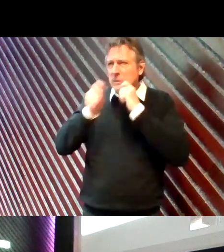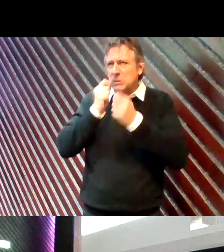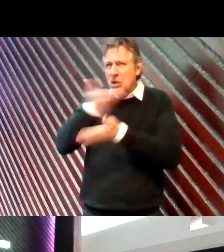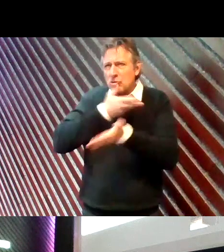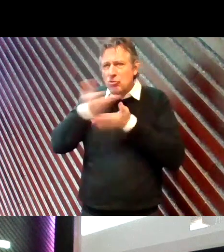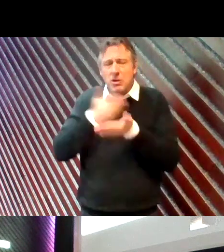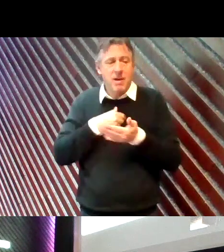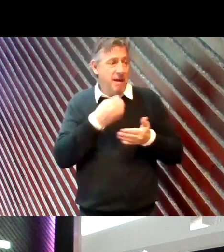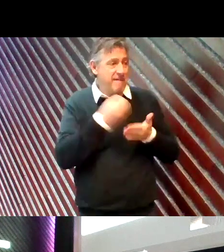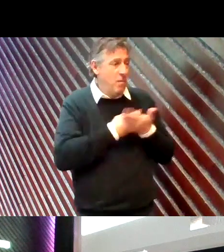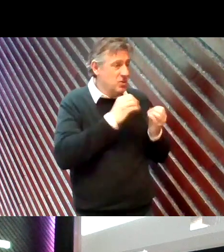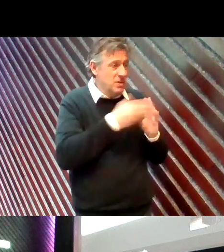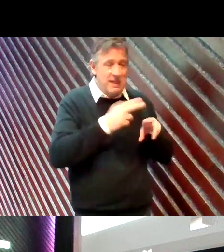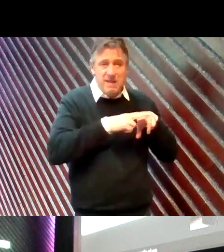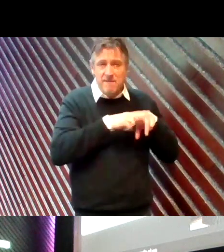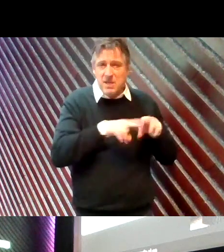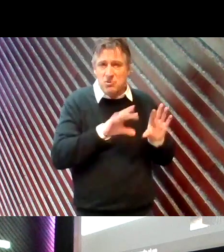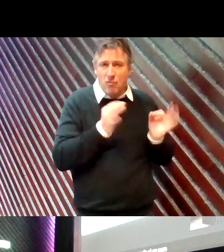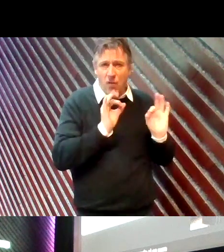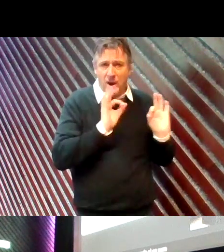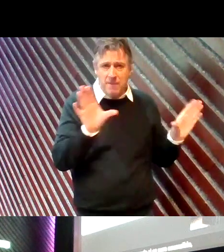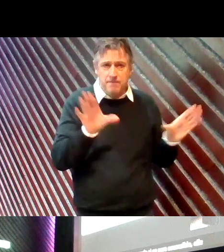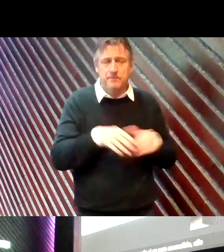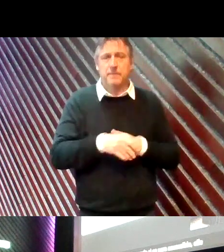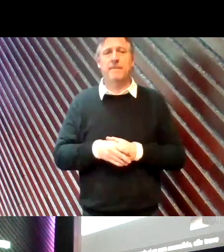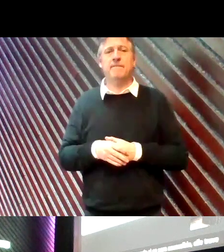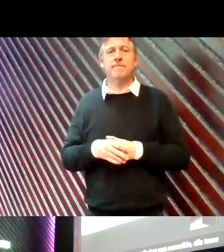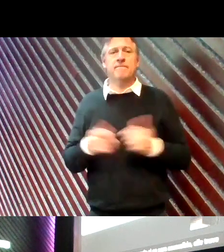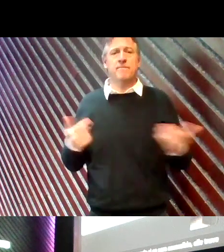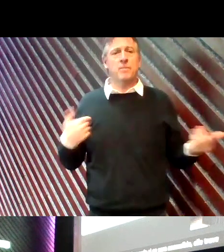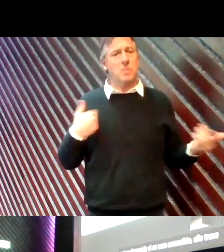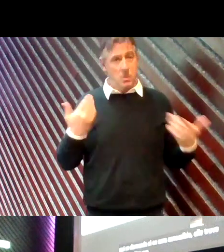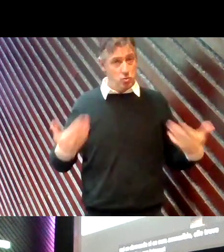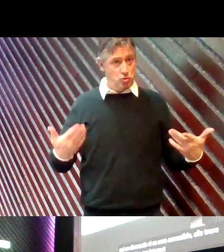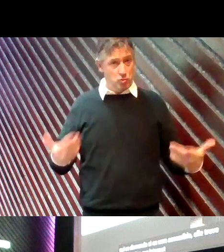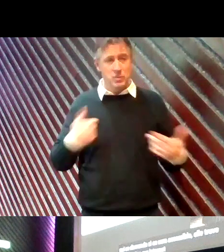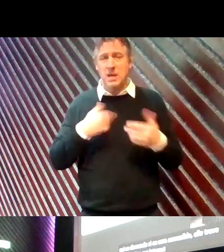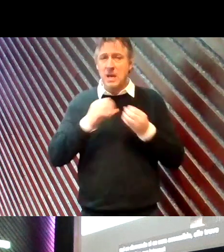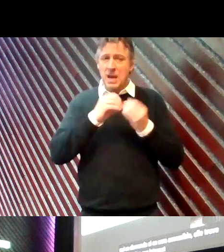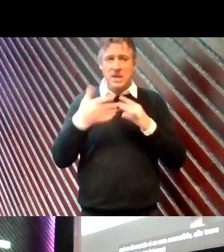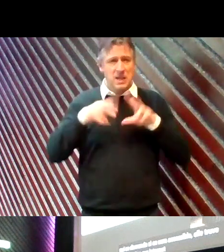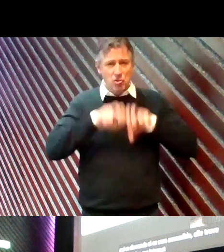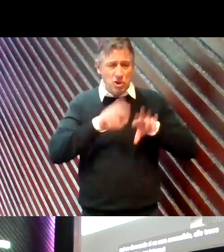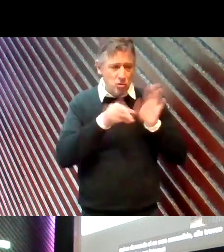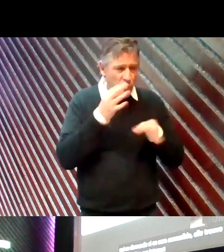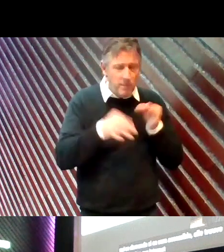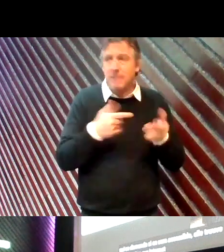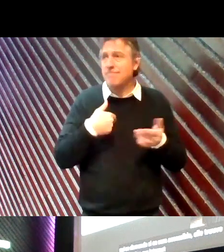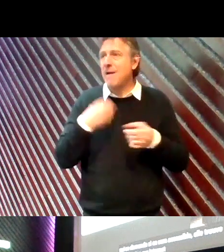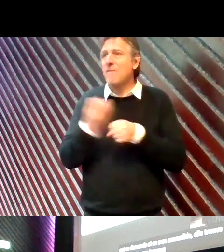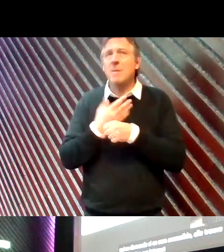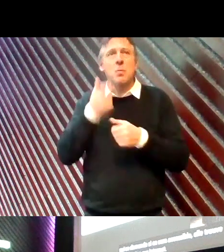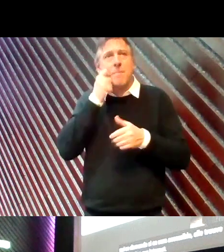trouve pas d'informations sur internet donc à l'heure où aujourd'hui on trouve tout sur internet c'est assez chouquant de ne pas trouver cette information